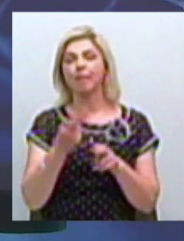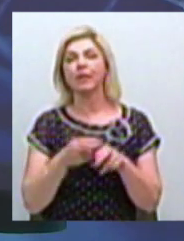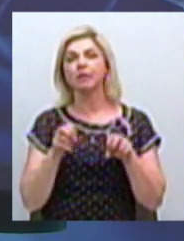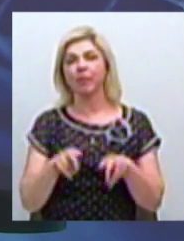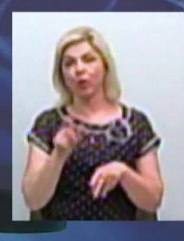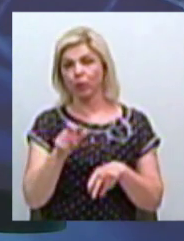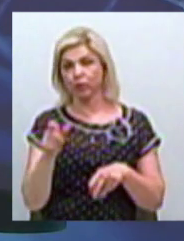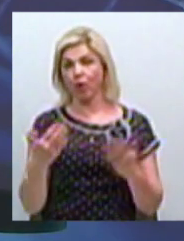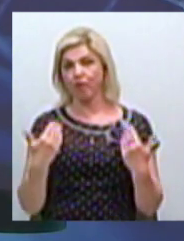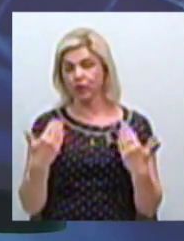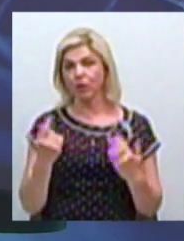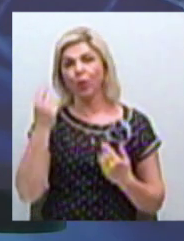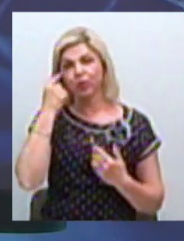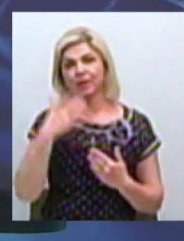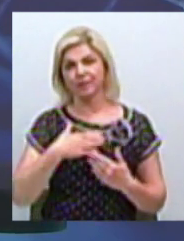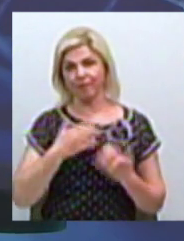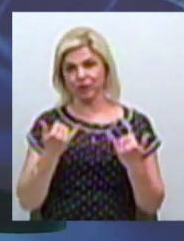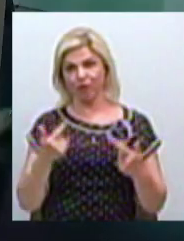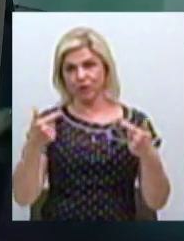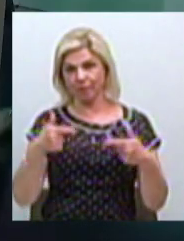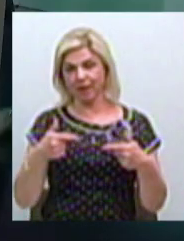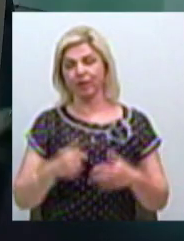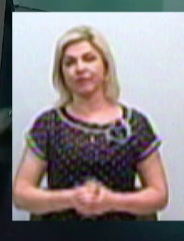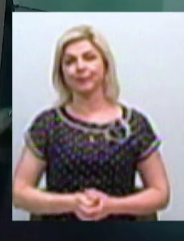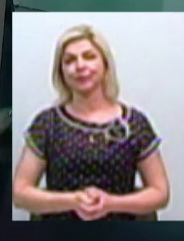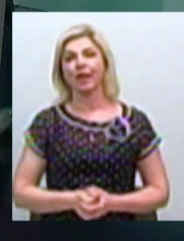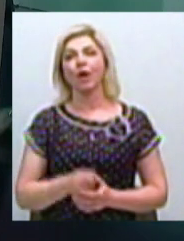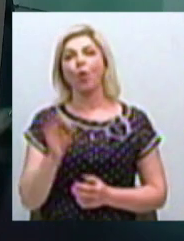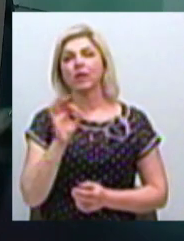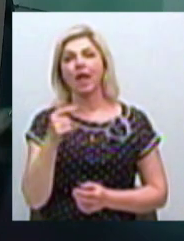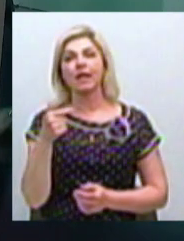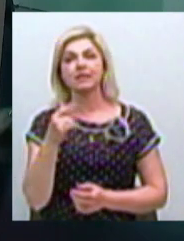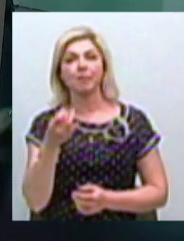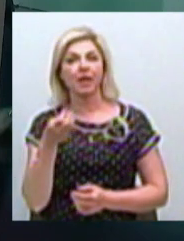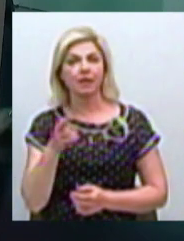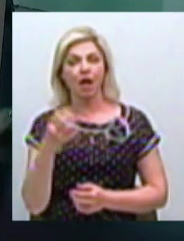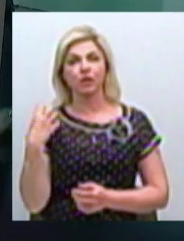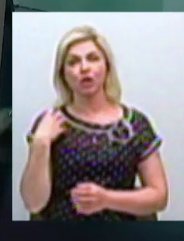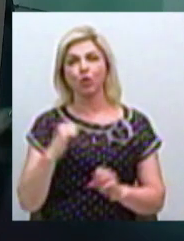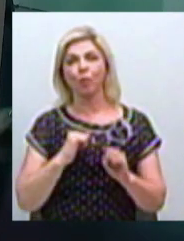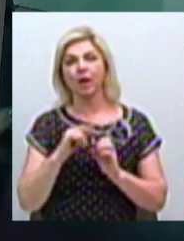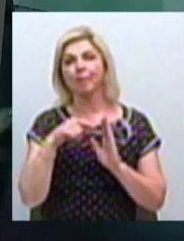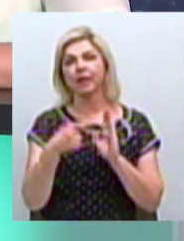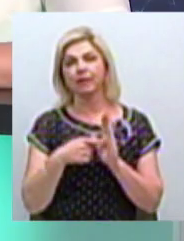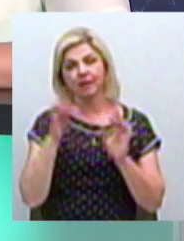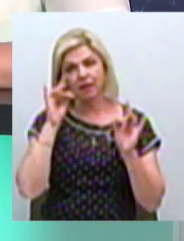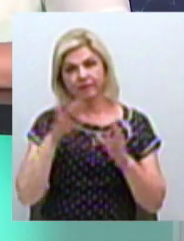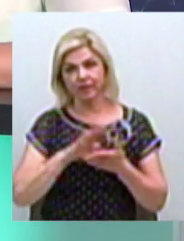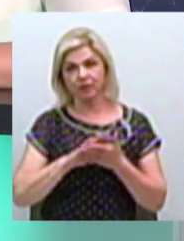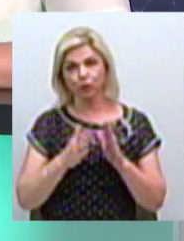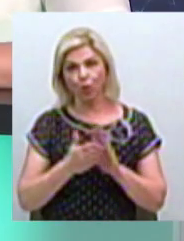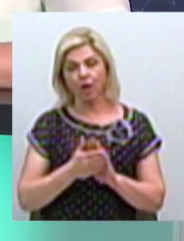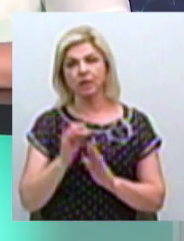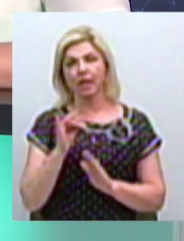відпочиваючих? Дізнаємось у наших сьогоднішніх спікерів в студії. Олександр Герасіменя – начальник управління з питань надзвичайних ситуацій